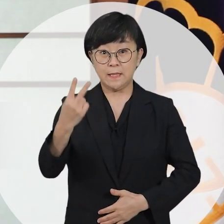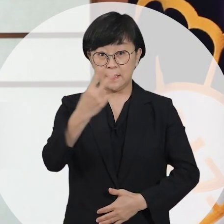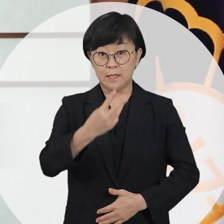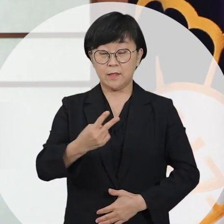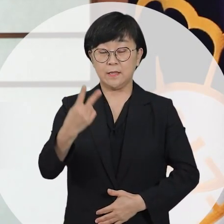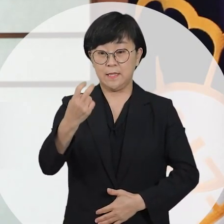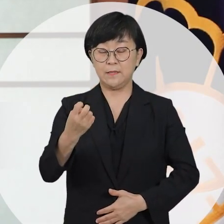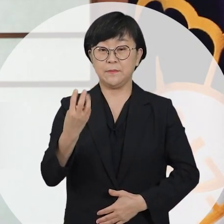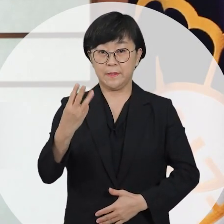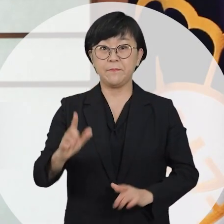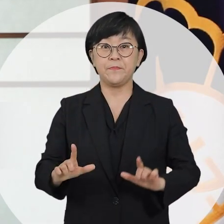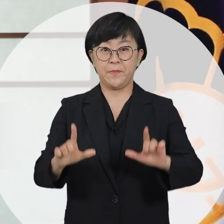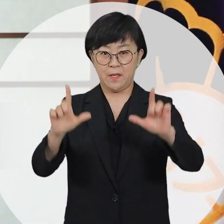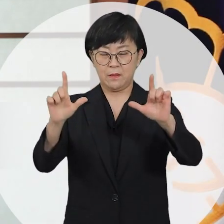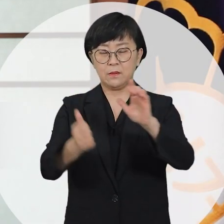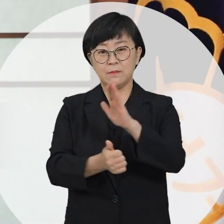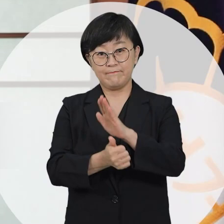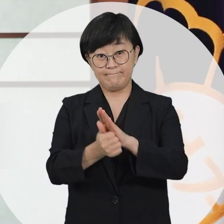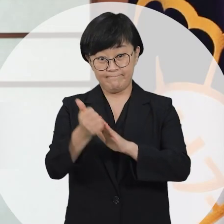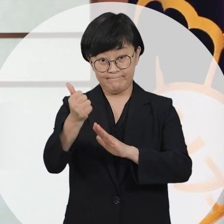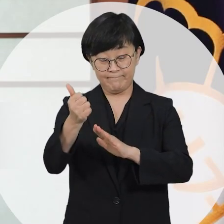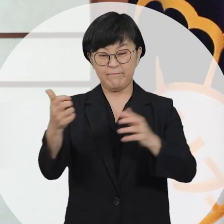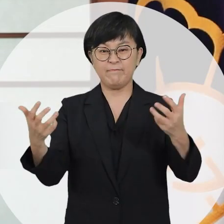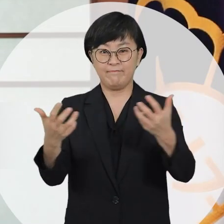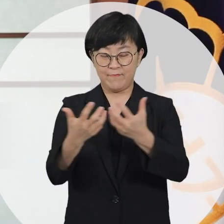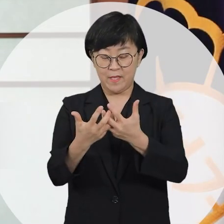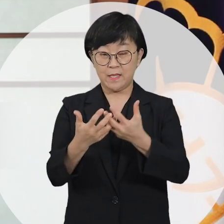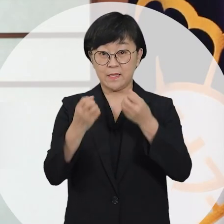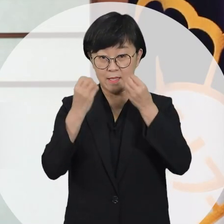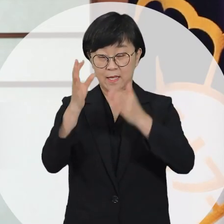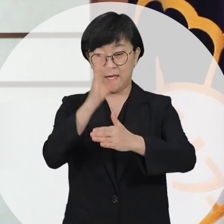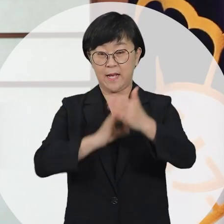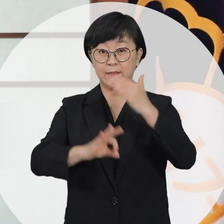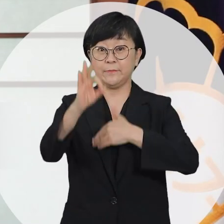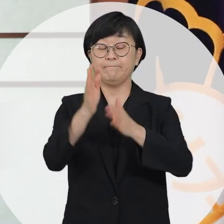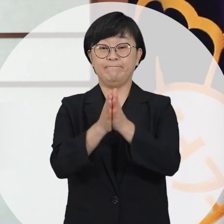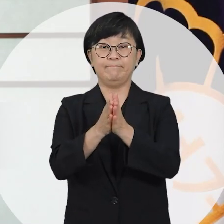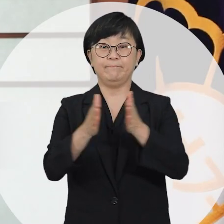2023년 개묘년 희망찬 새 아침이 밝았습니다.